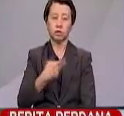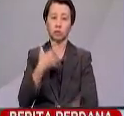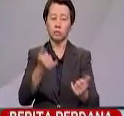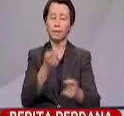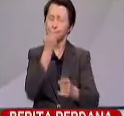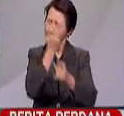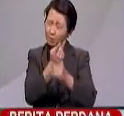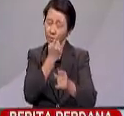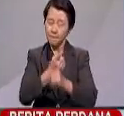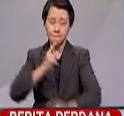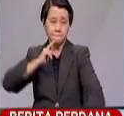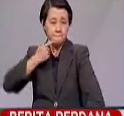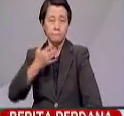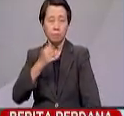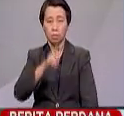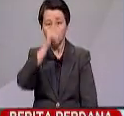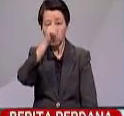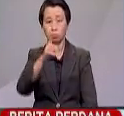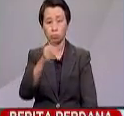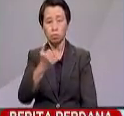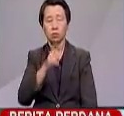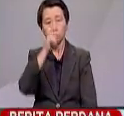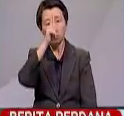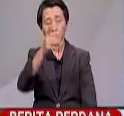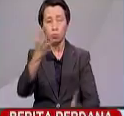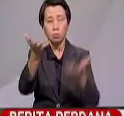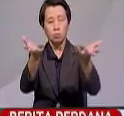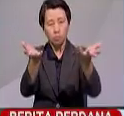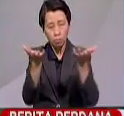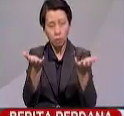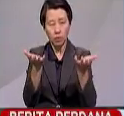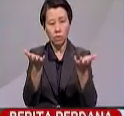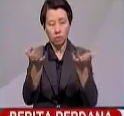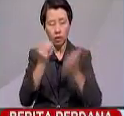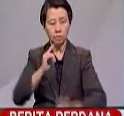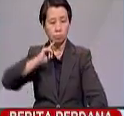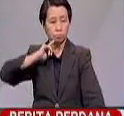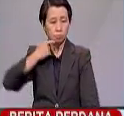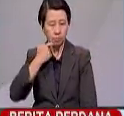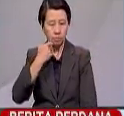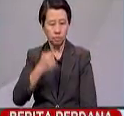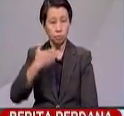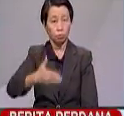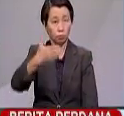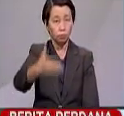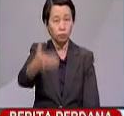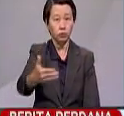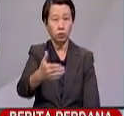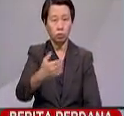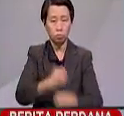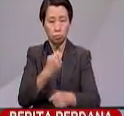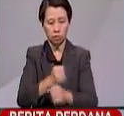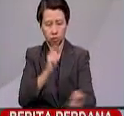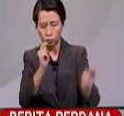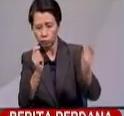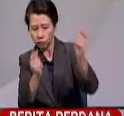really, we really want to be serious in moving forward, making the necessary